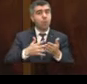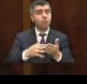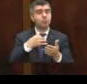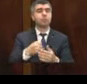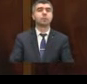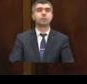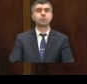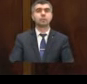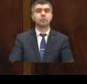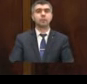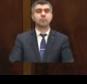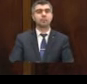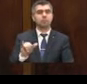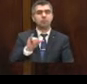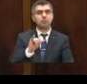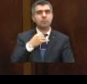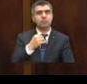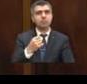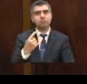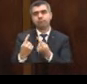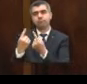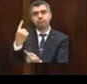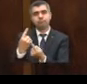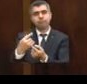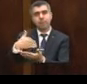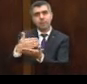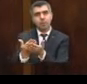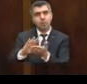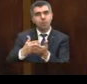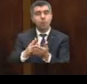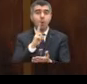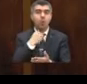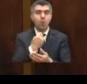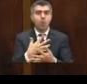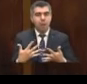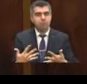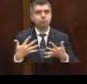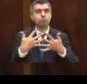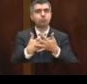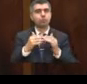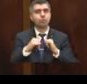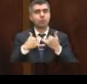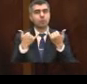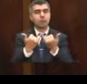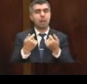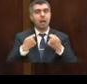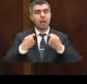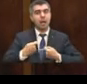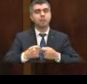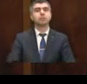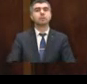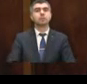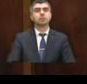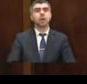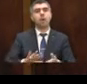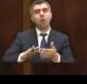القطاعات، فلماذا نفرق بين هذا وذاك؟ فالحكومة كلها اجتمعت برئاسة رئيسها